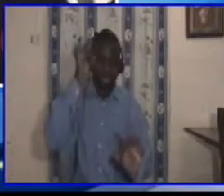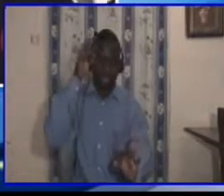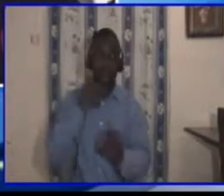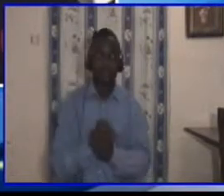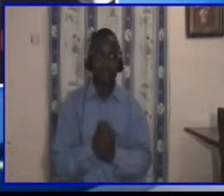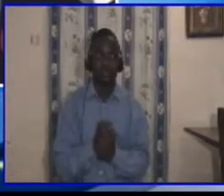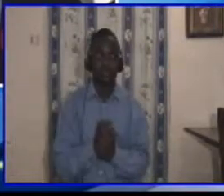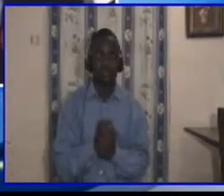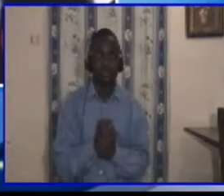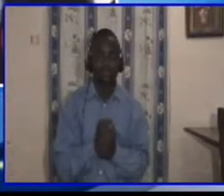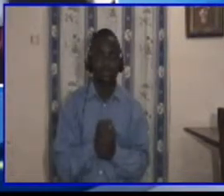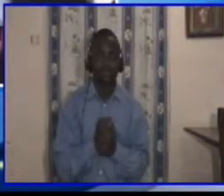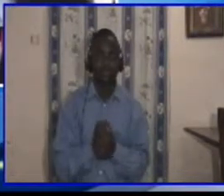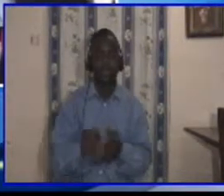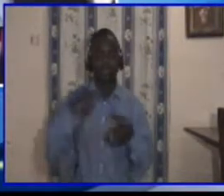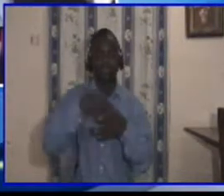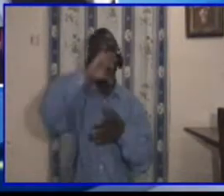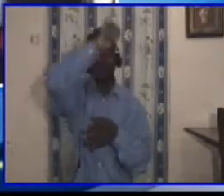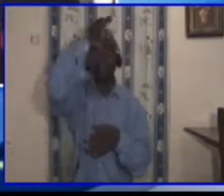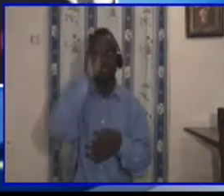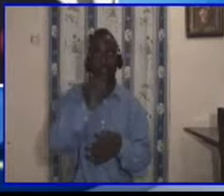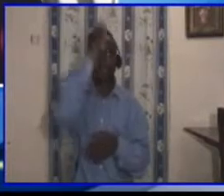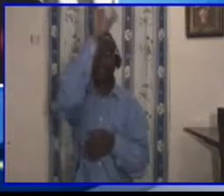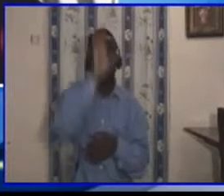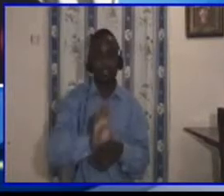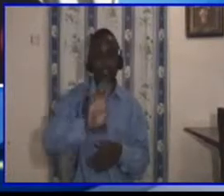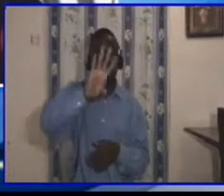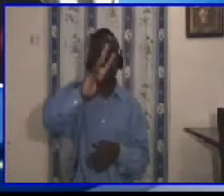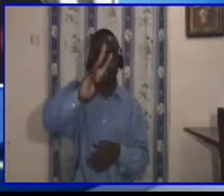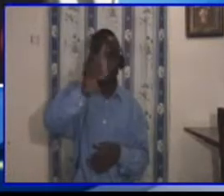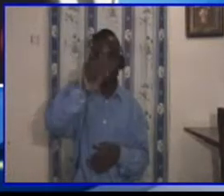siate condotti dallo spirito santo